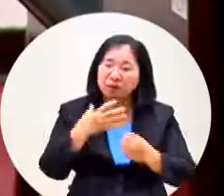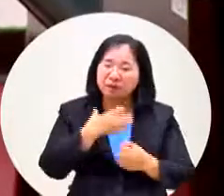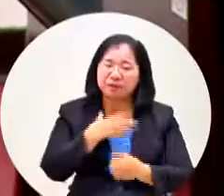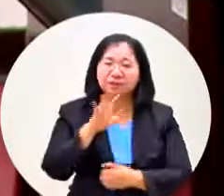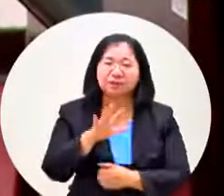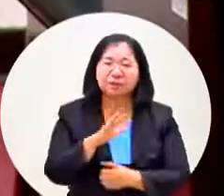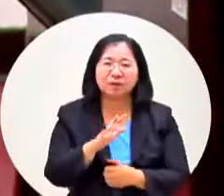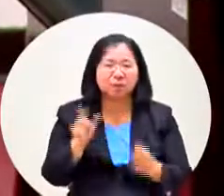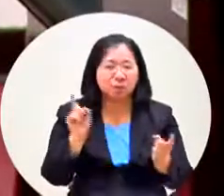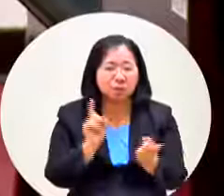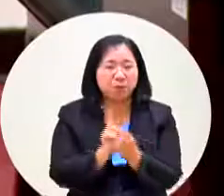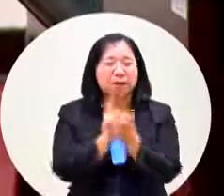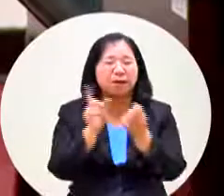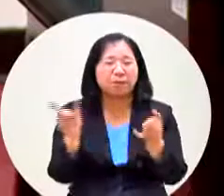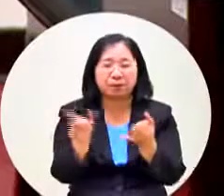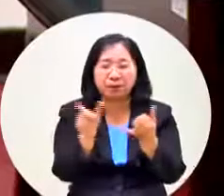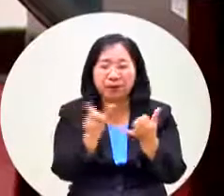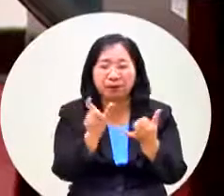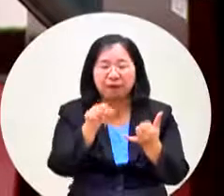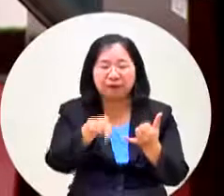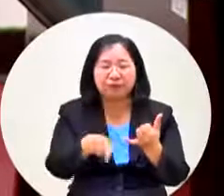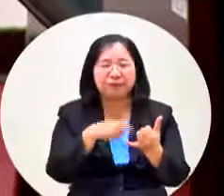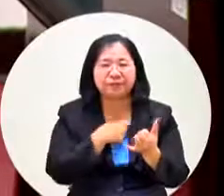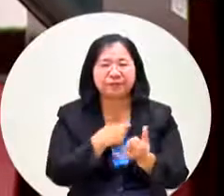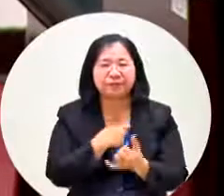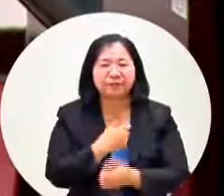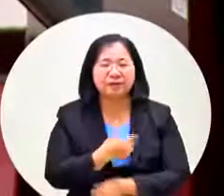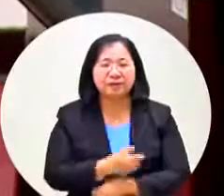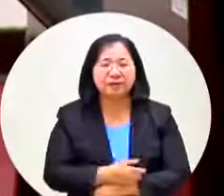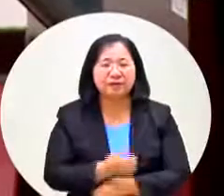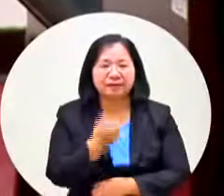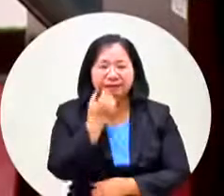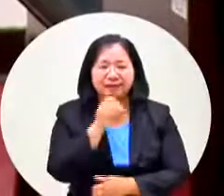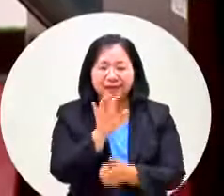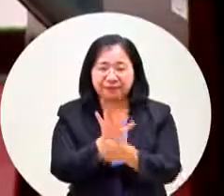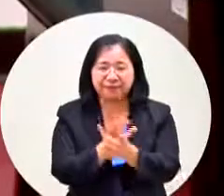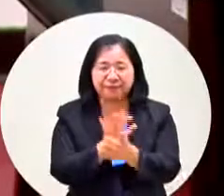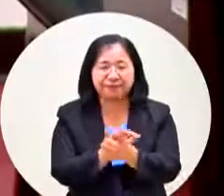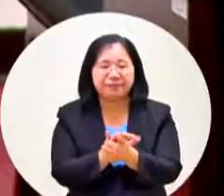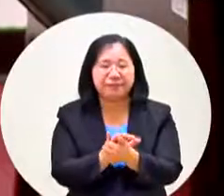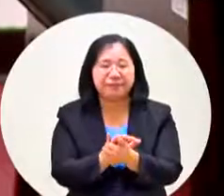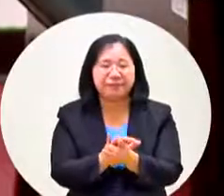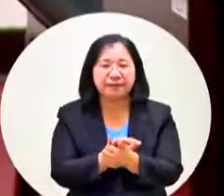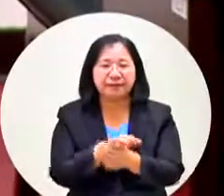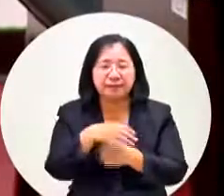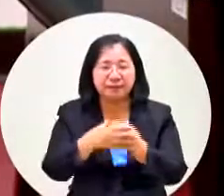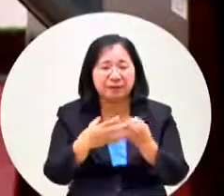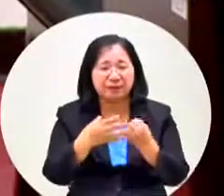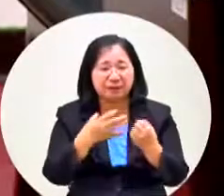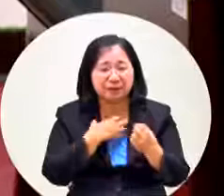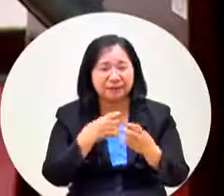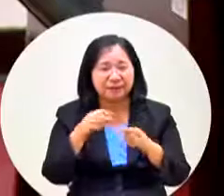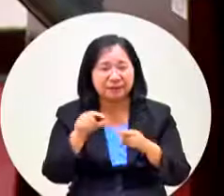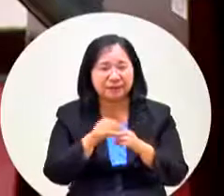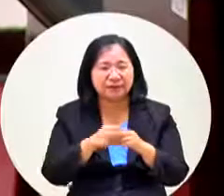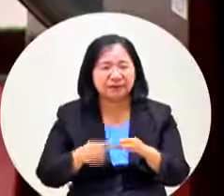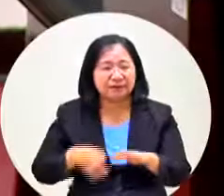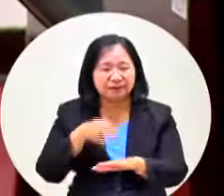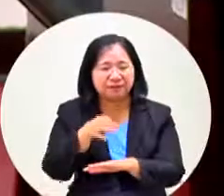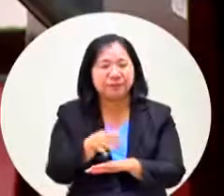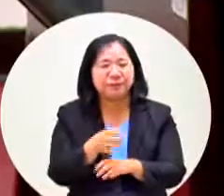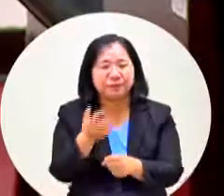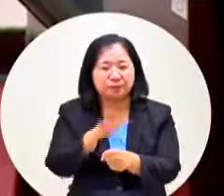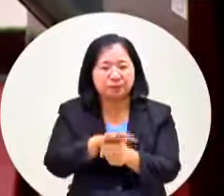钱。啊，那拄到风灾来吼，金蕉少的，吼血本无归啦。啊，所以有这个保